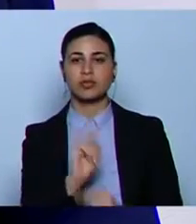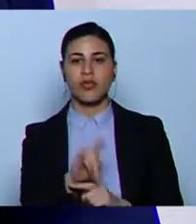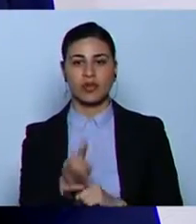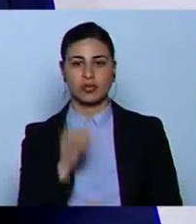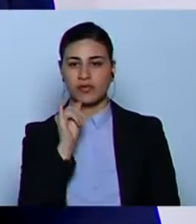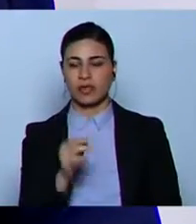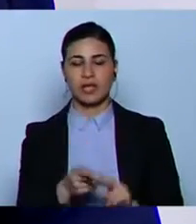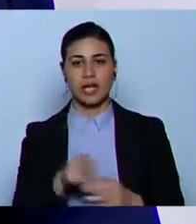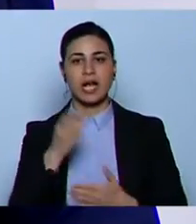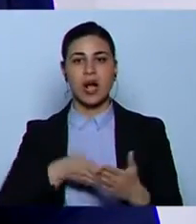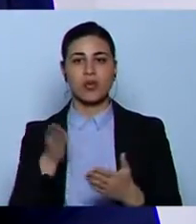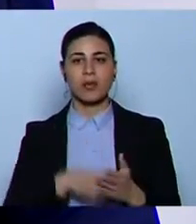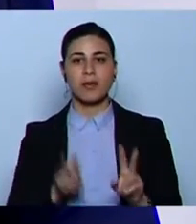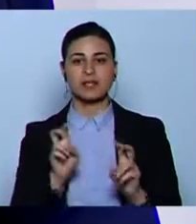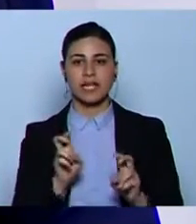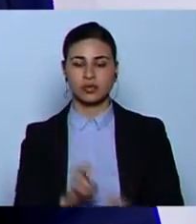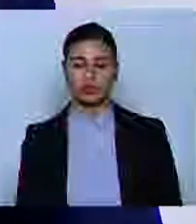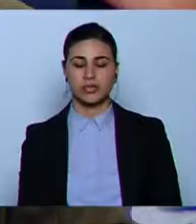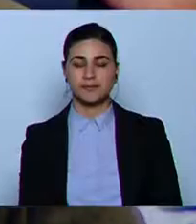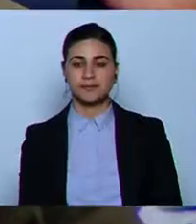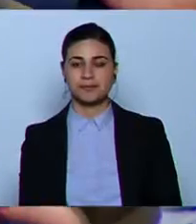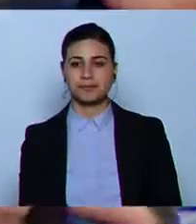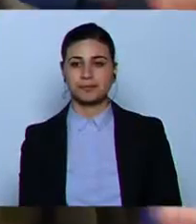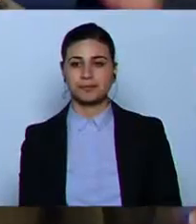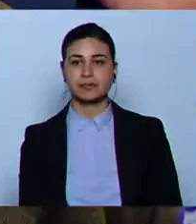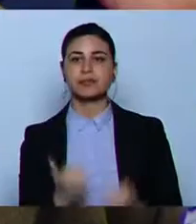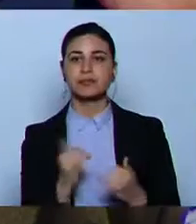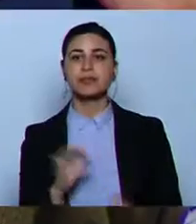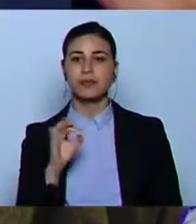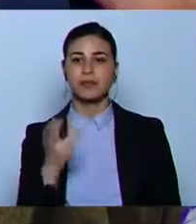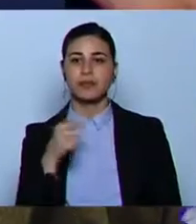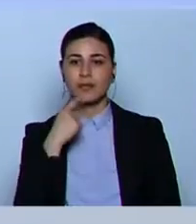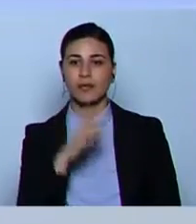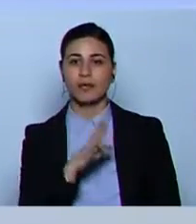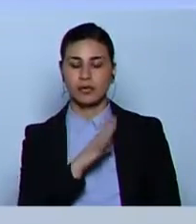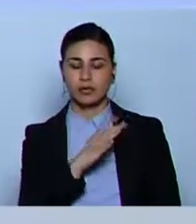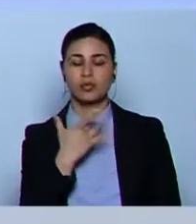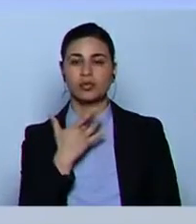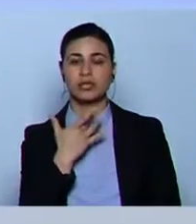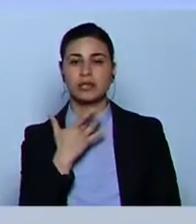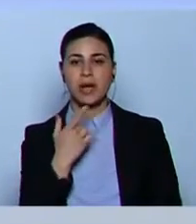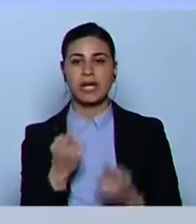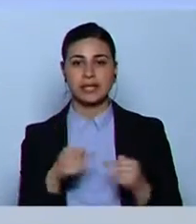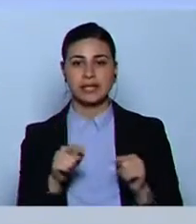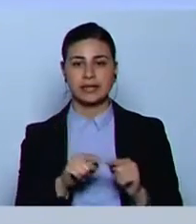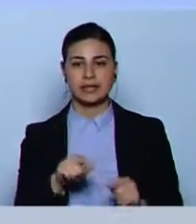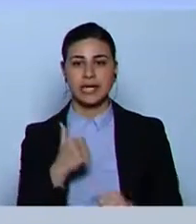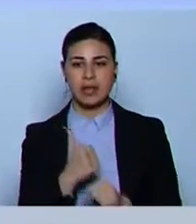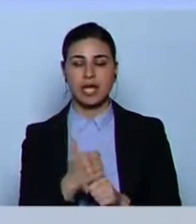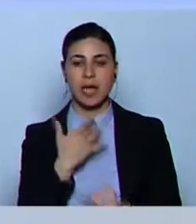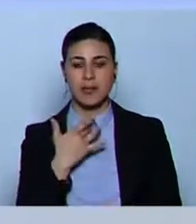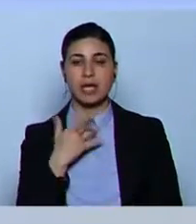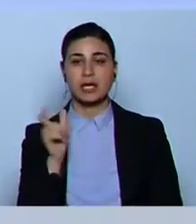იმიტომ ეს არის გაუქმება სტატუსის. რაც გინდა ბატონო სანდრო, აი ხო აი ზუსტად დუბლირებაზე იყო საუბარი. ქალაქის მერი და მუნიციპალიტეტის გამგებელი.